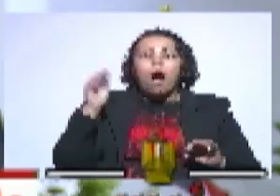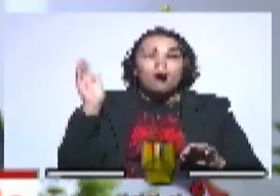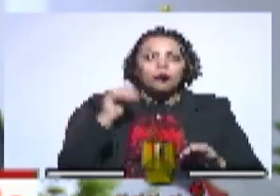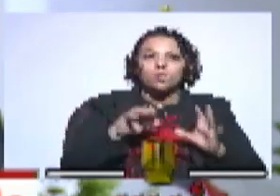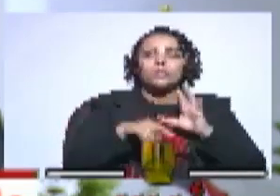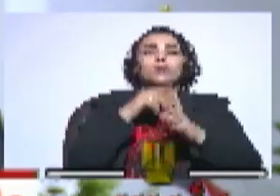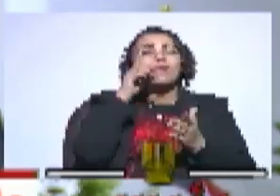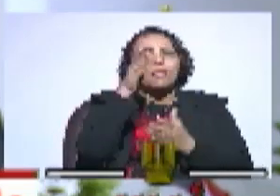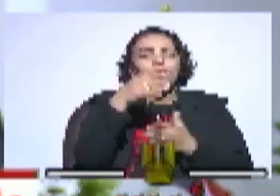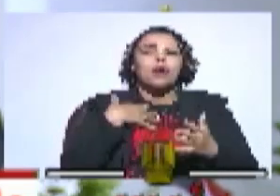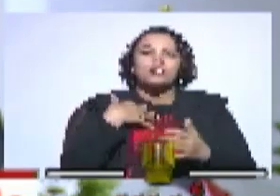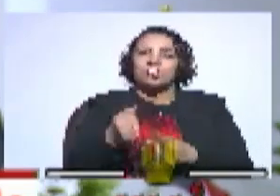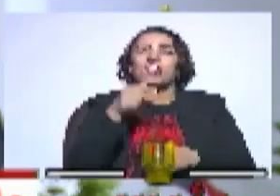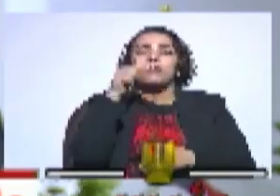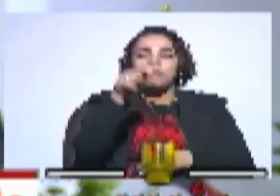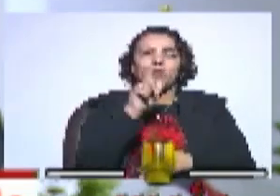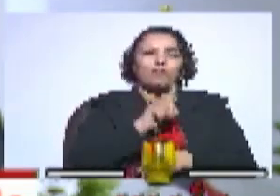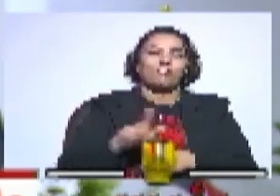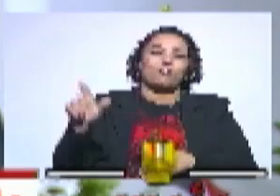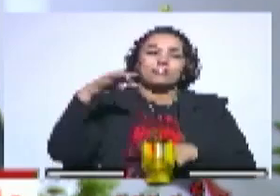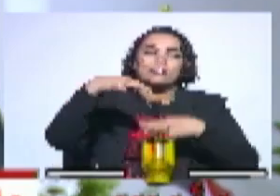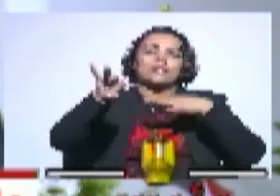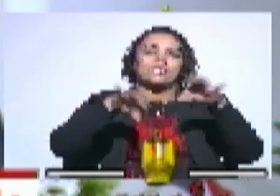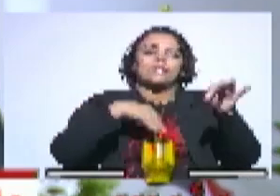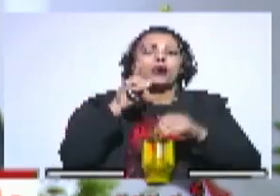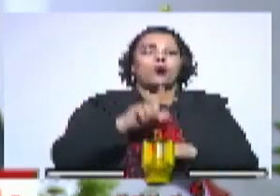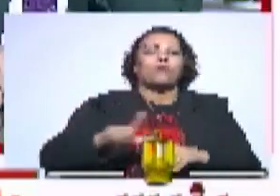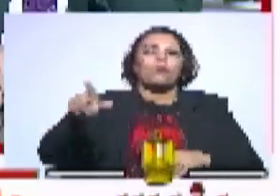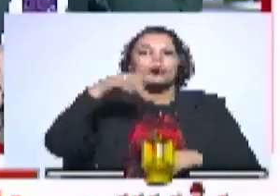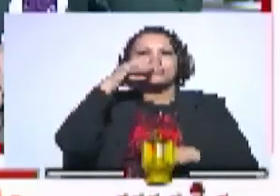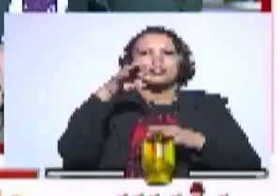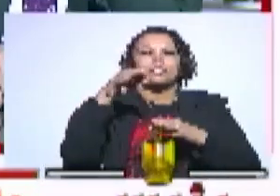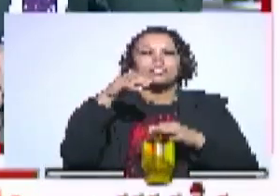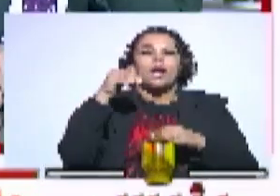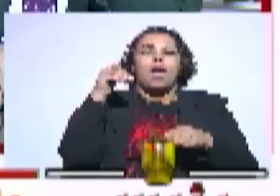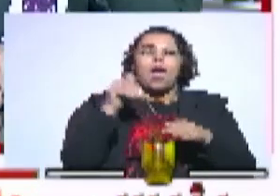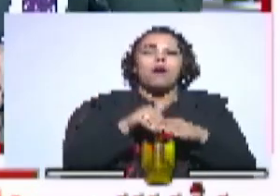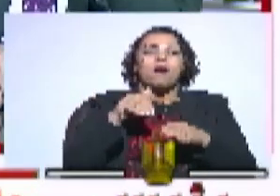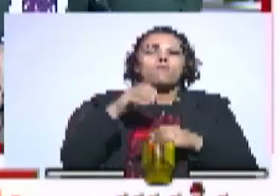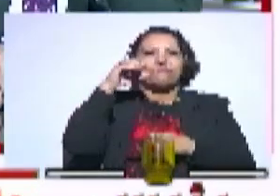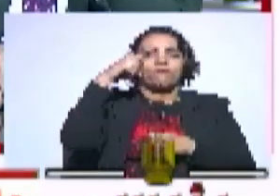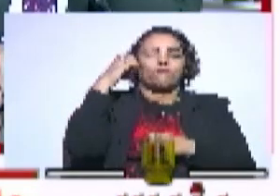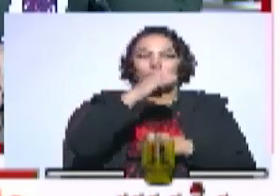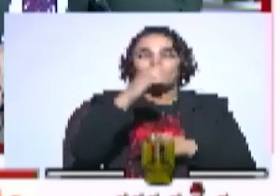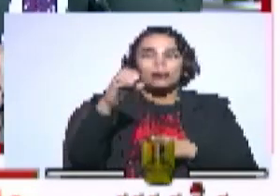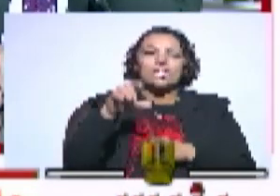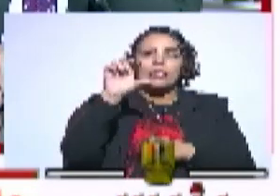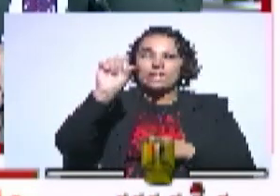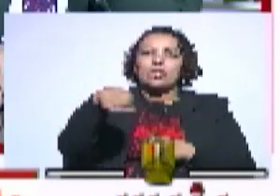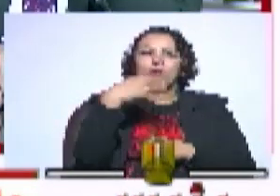كده كمان، يبقى أكيد هذه ثقة في القيادة السياسية. الرئيس عبد الفتاح السيسي